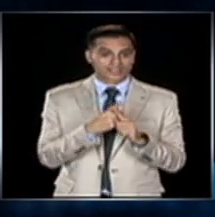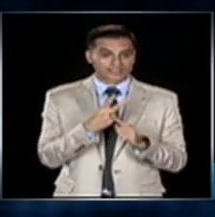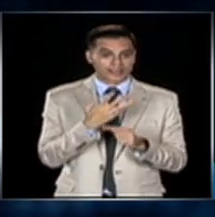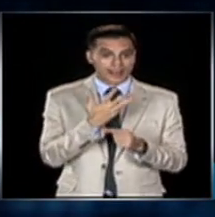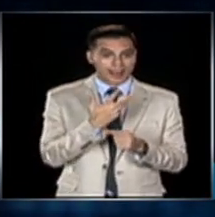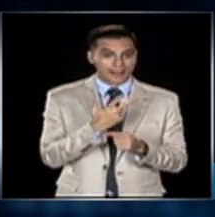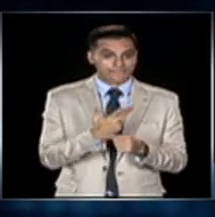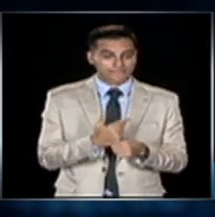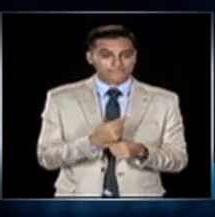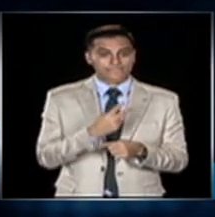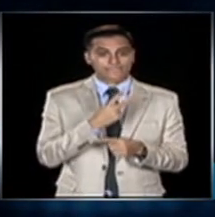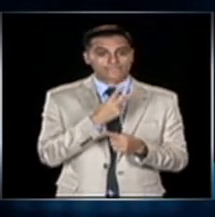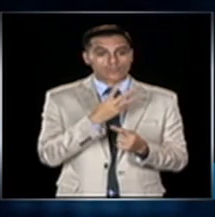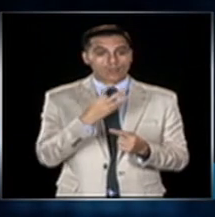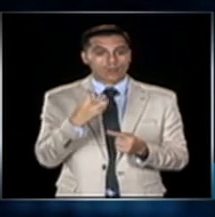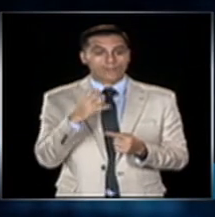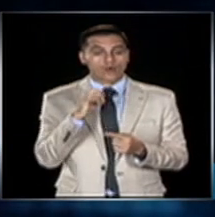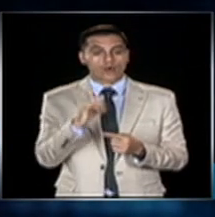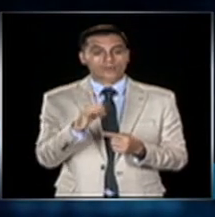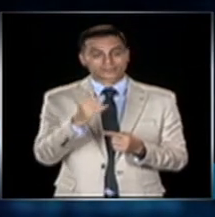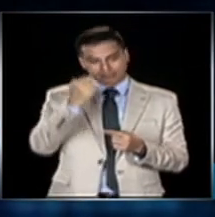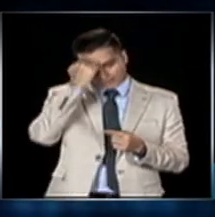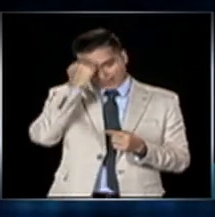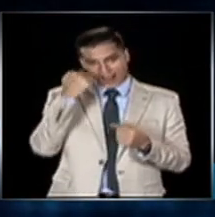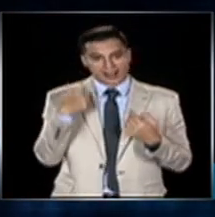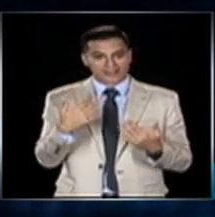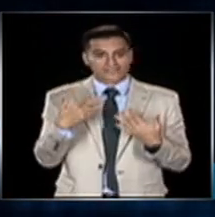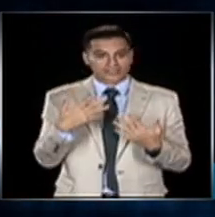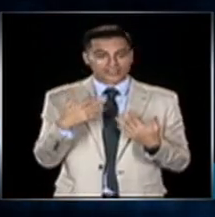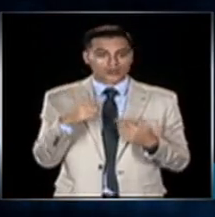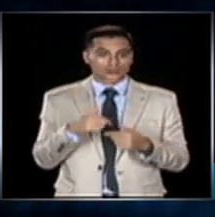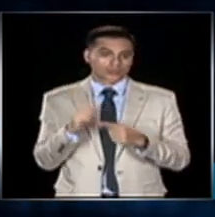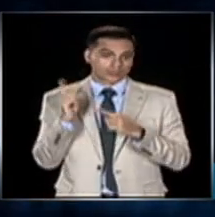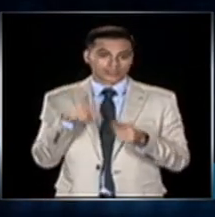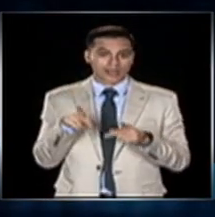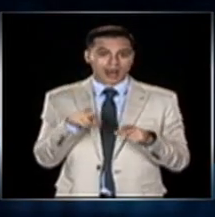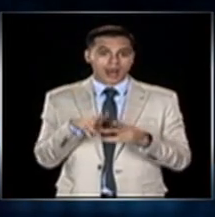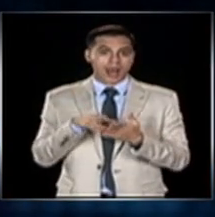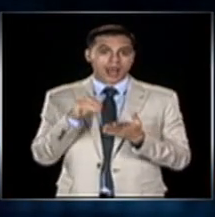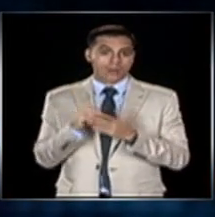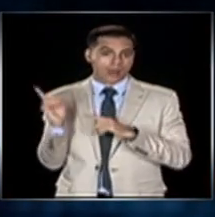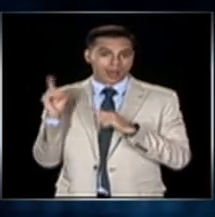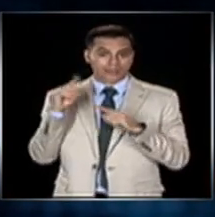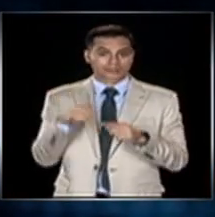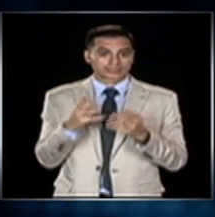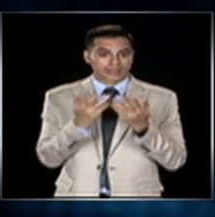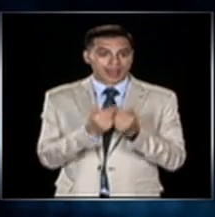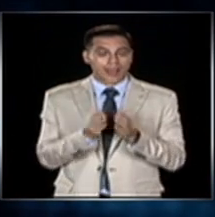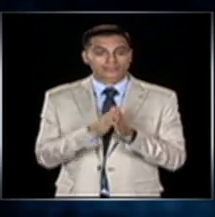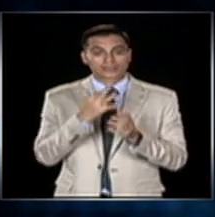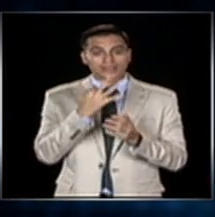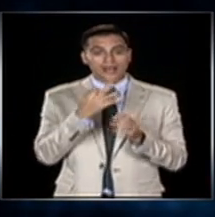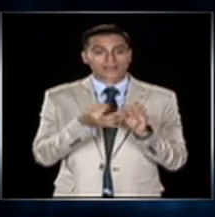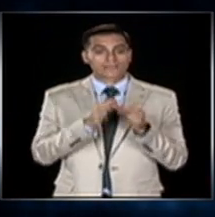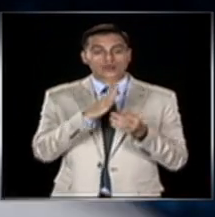جنيه بما يساوي 450 ألف جنيه، ويبقى مجموع المبلغ من أول حلقة لحد دلوقتي